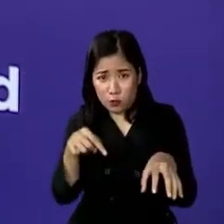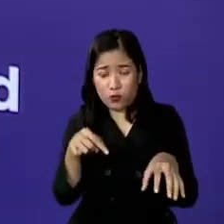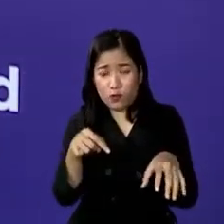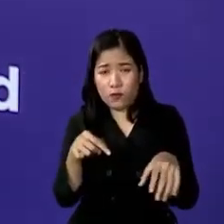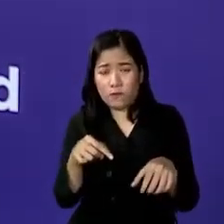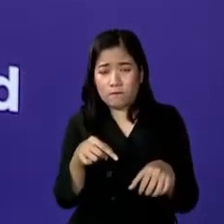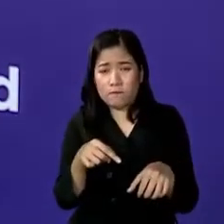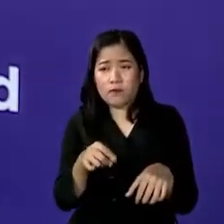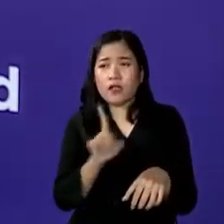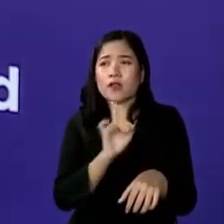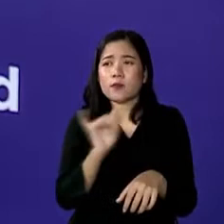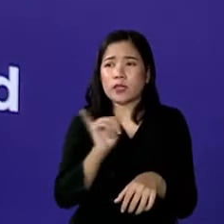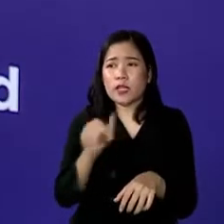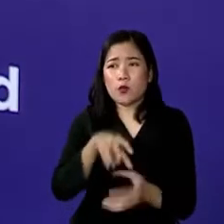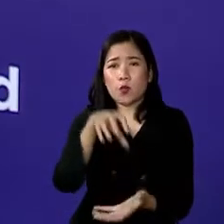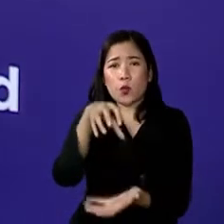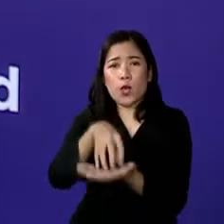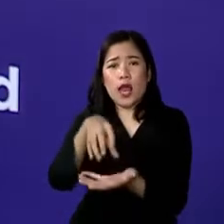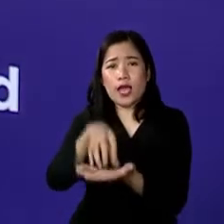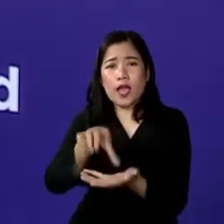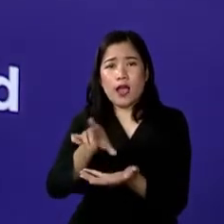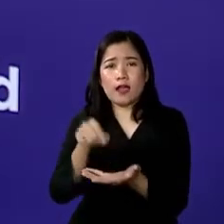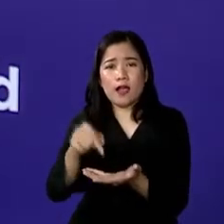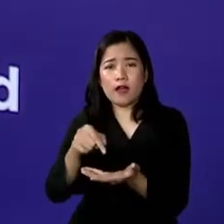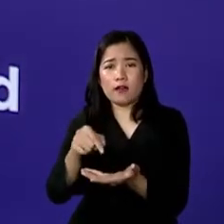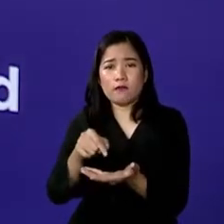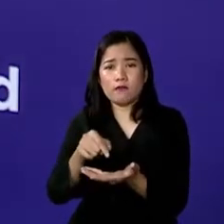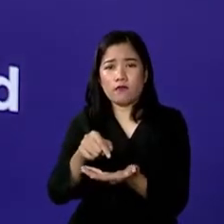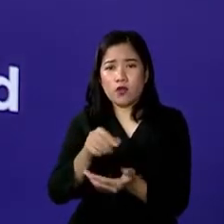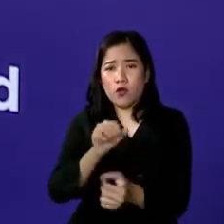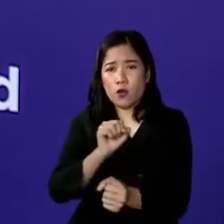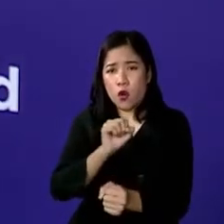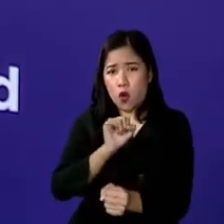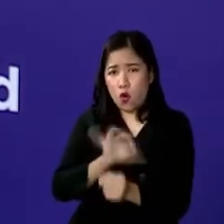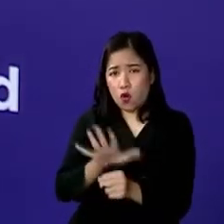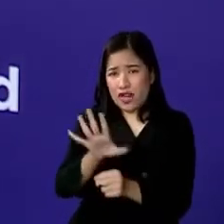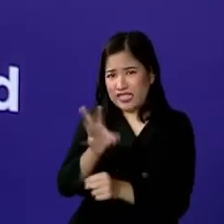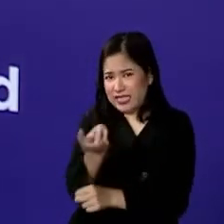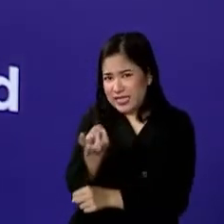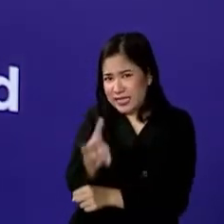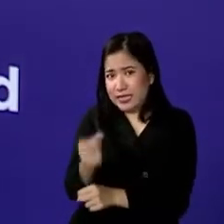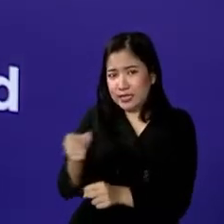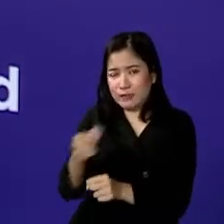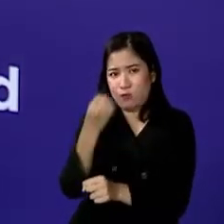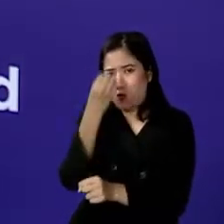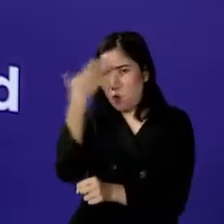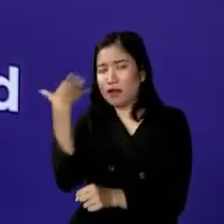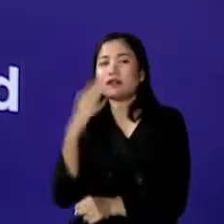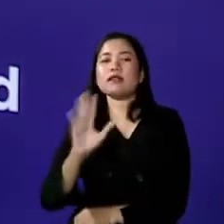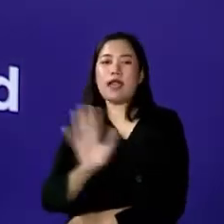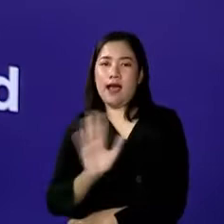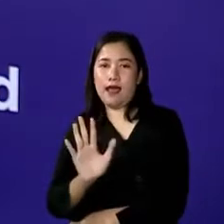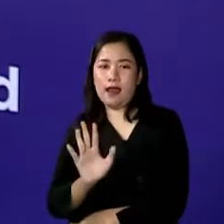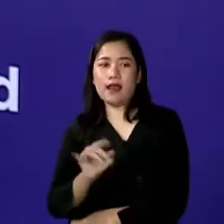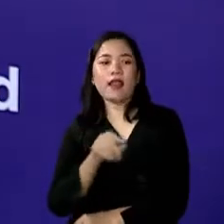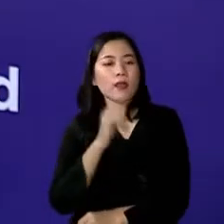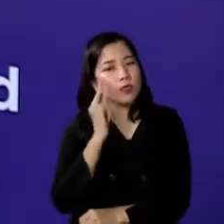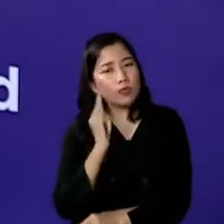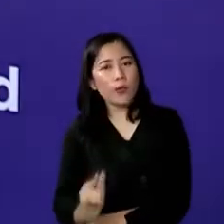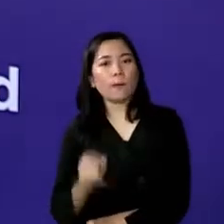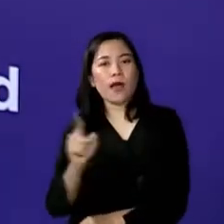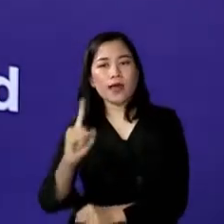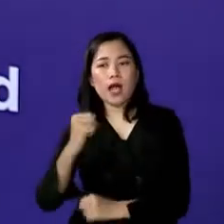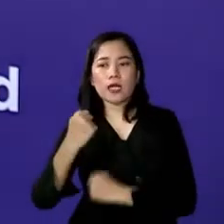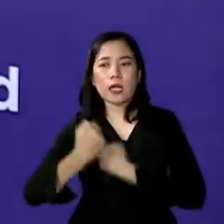tidak tidak melupakan wilayah yang belum yang kasusnya sedikit yang kasus sedikit tetap saja melakukan